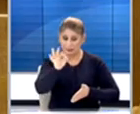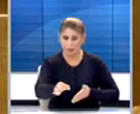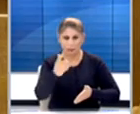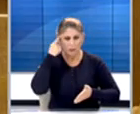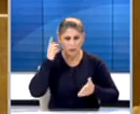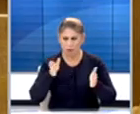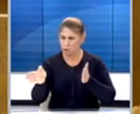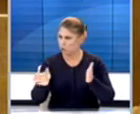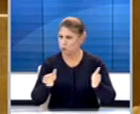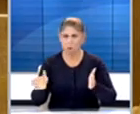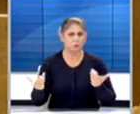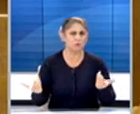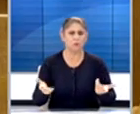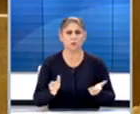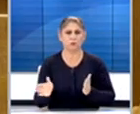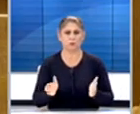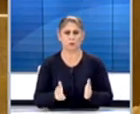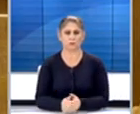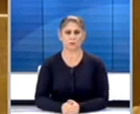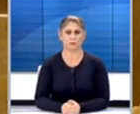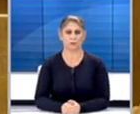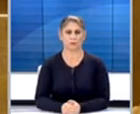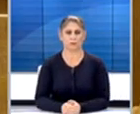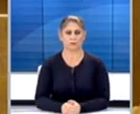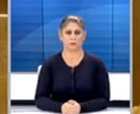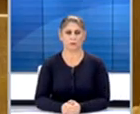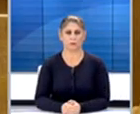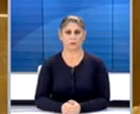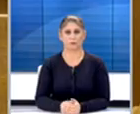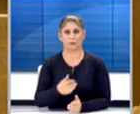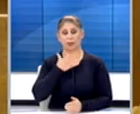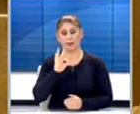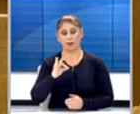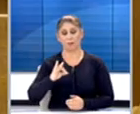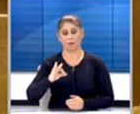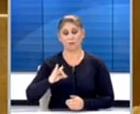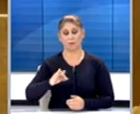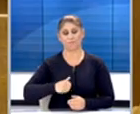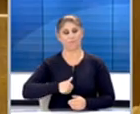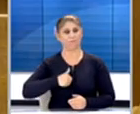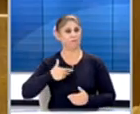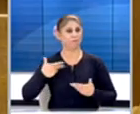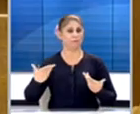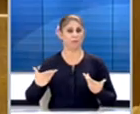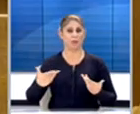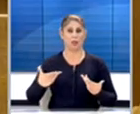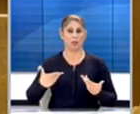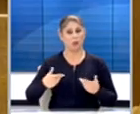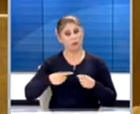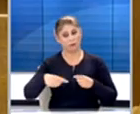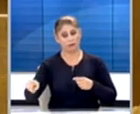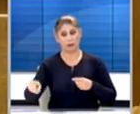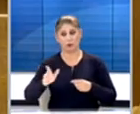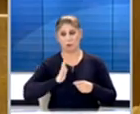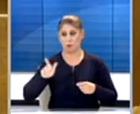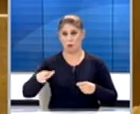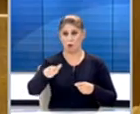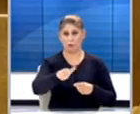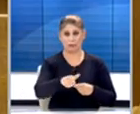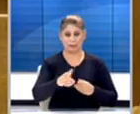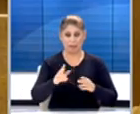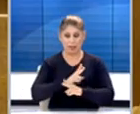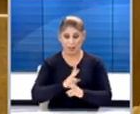να πάνε. Και επειδή επέρεστε για το ότι βάλατε τους πολίτες να καθαρίσουν τα οικόπεδά τους, το ότι οι Δήμοι δεν είχαν